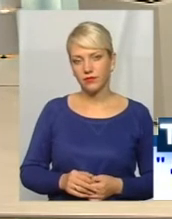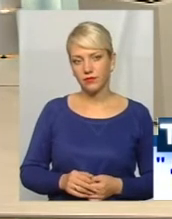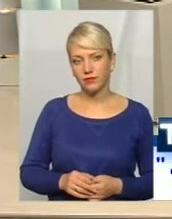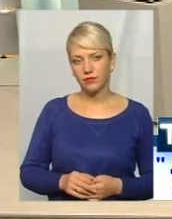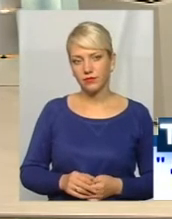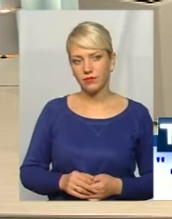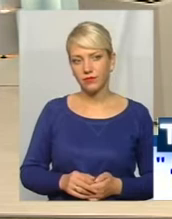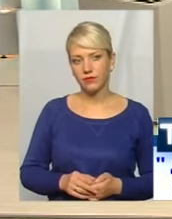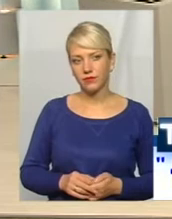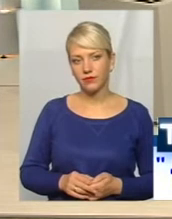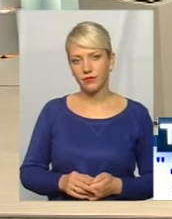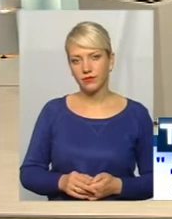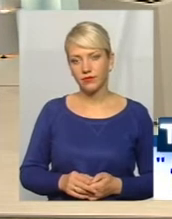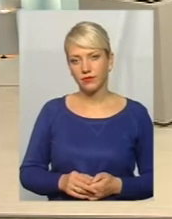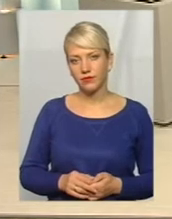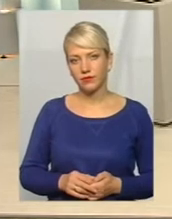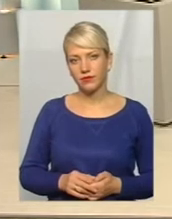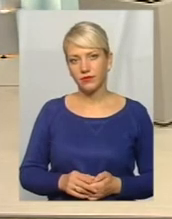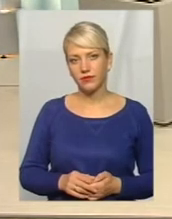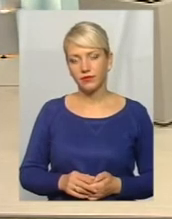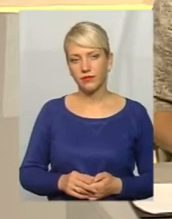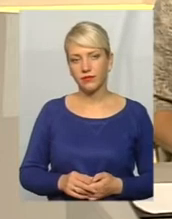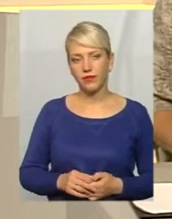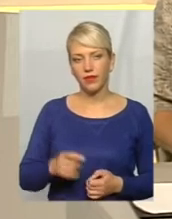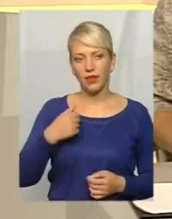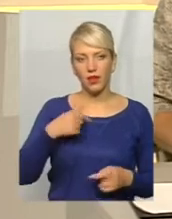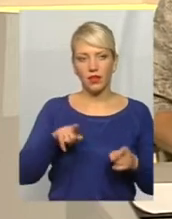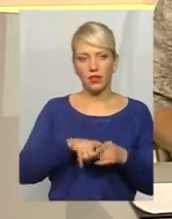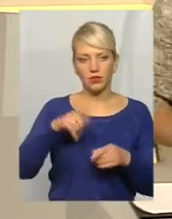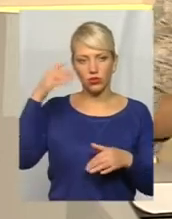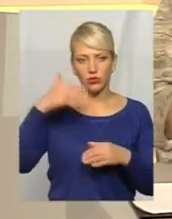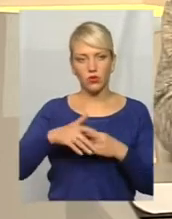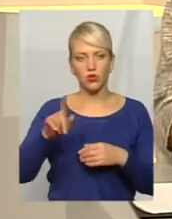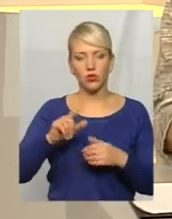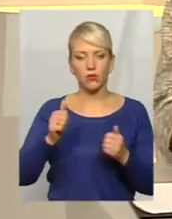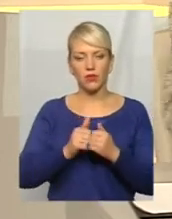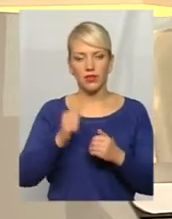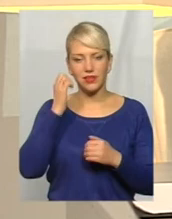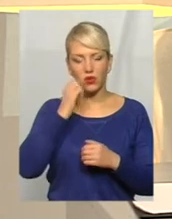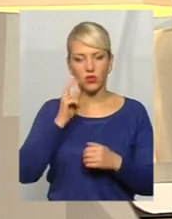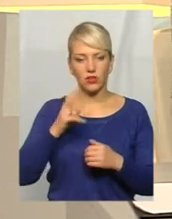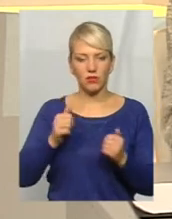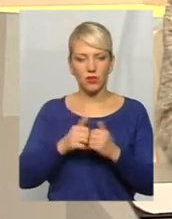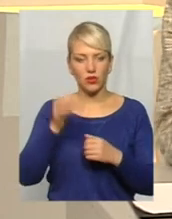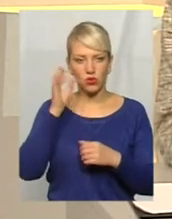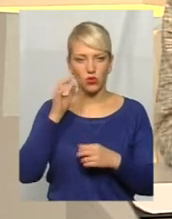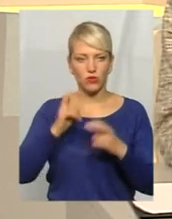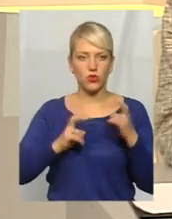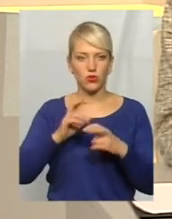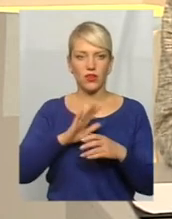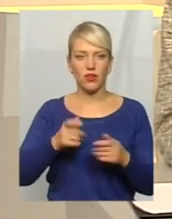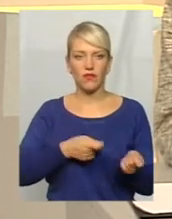відкрити. Так зрозуміло, що біля Старокостянтинова, біля цукрового заводу не вивозять місяць сміття. Миколи Івановичу, що можна